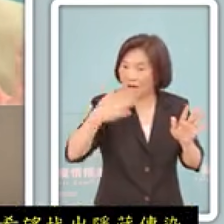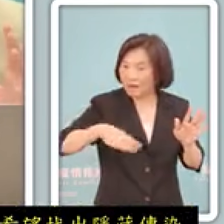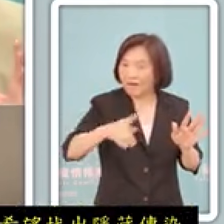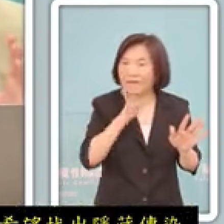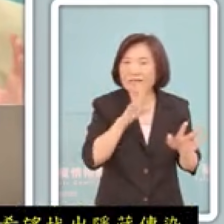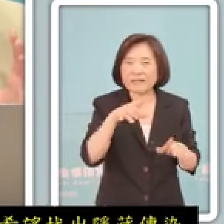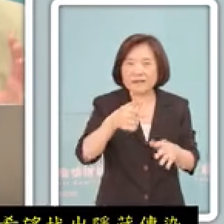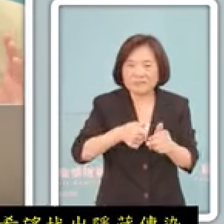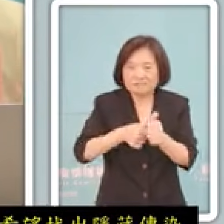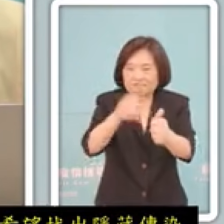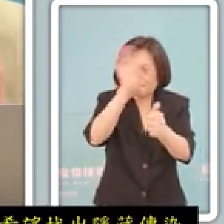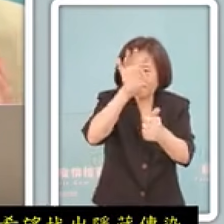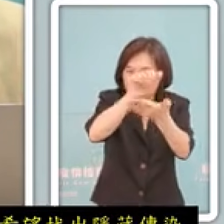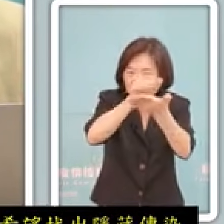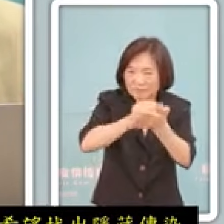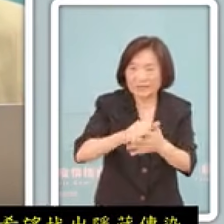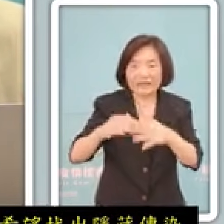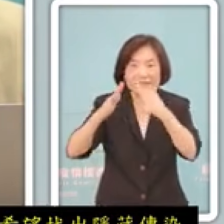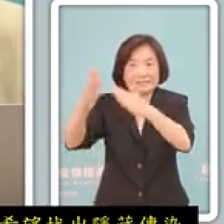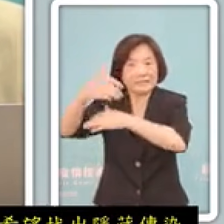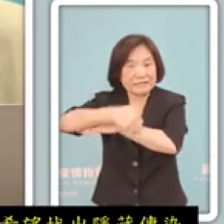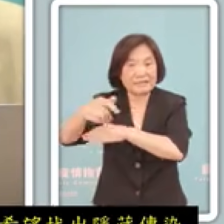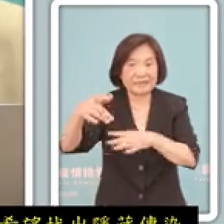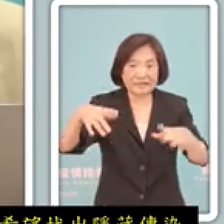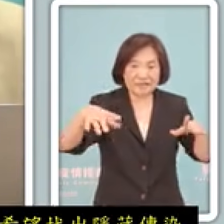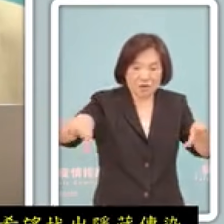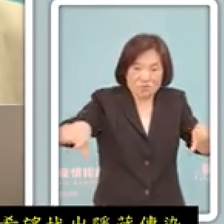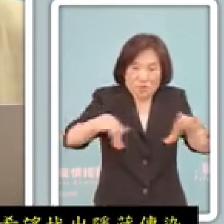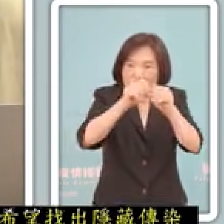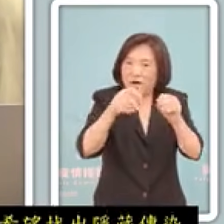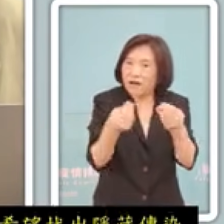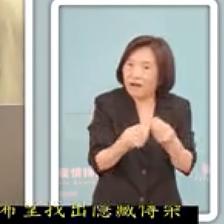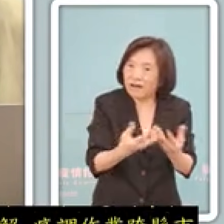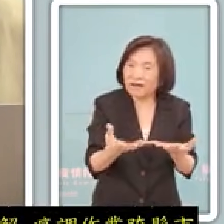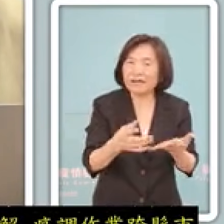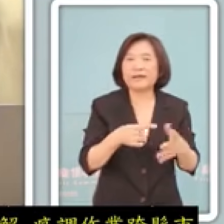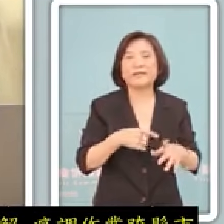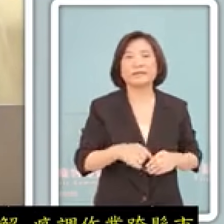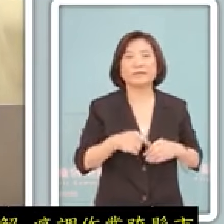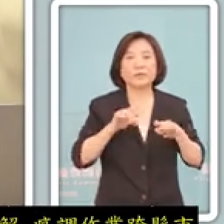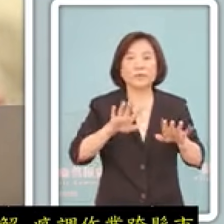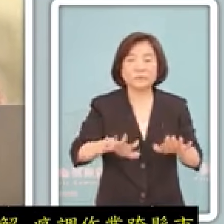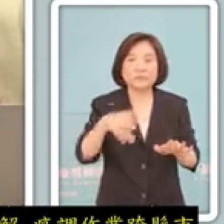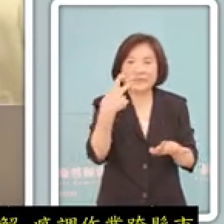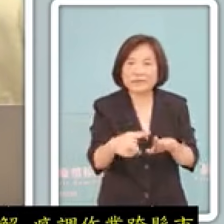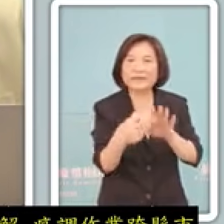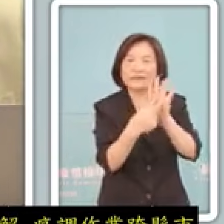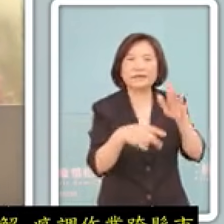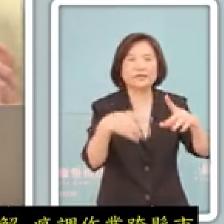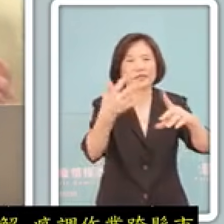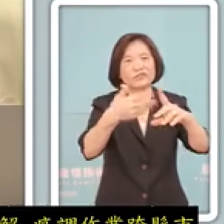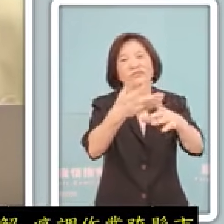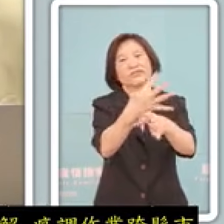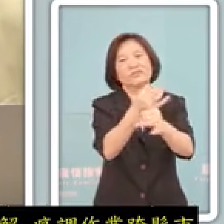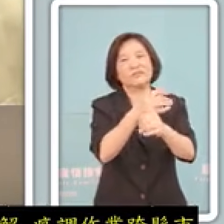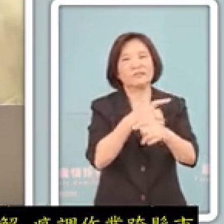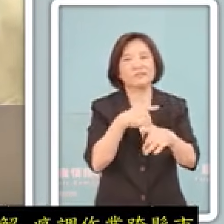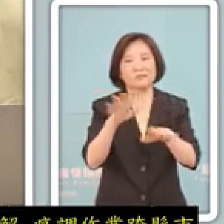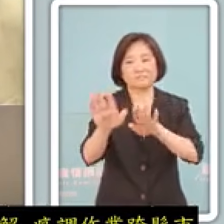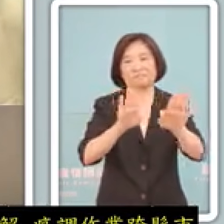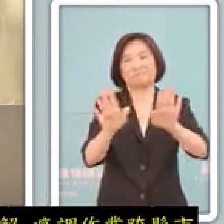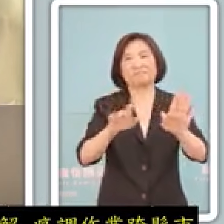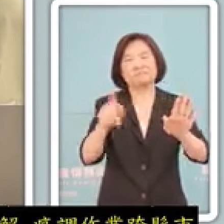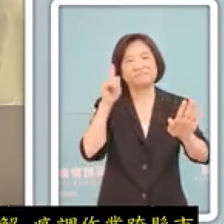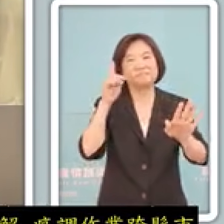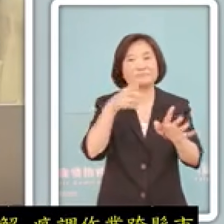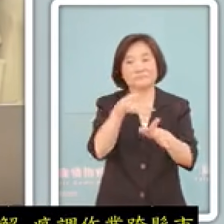到在疫调的作业上跨县市是怎么做合作跟配合的。不过我们今天也看到几个节目哦，我们也请导播帮我们调一